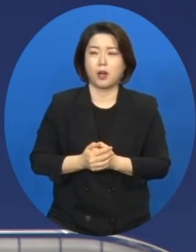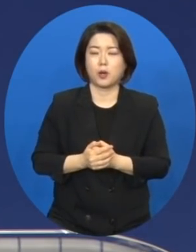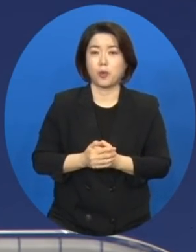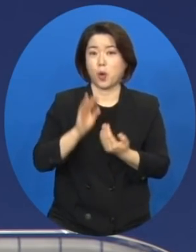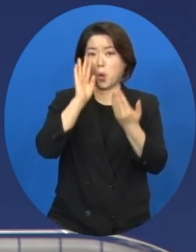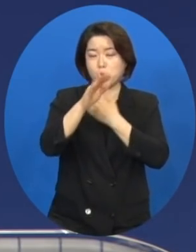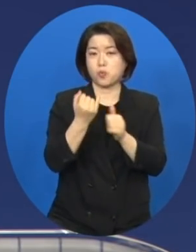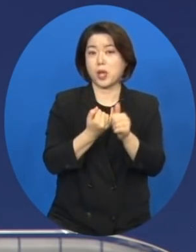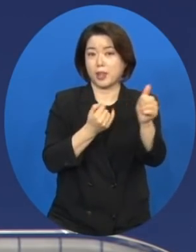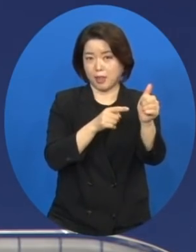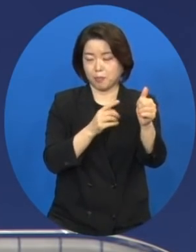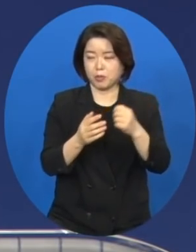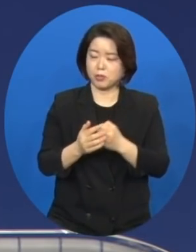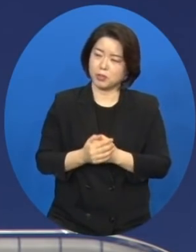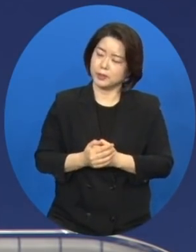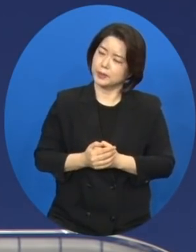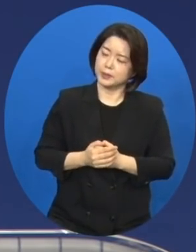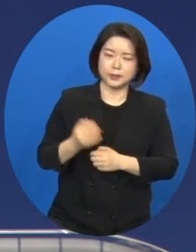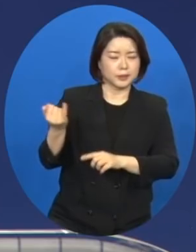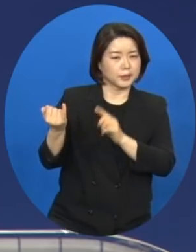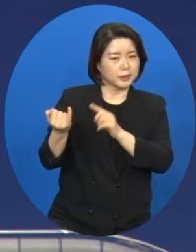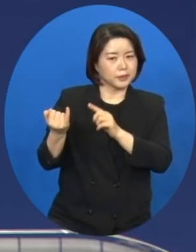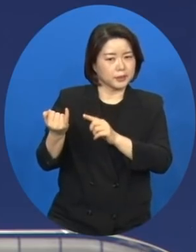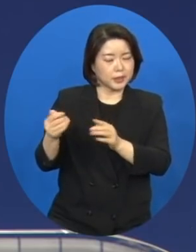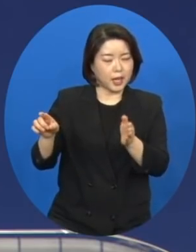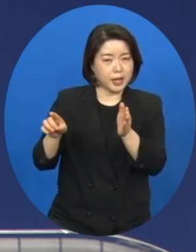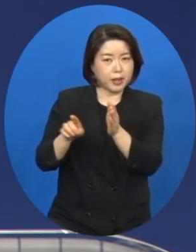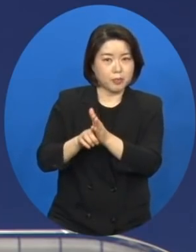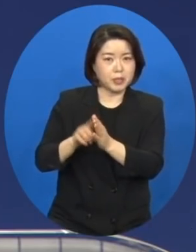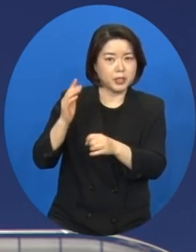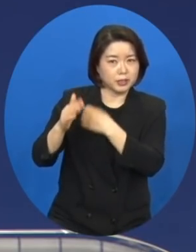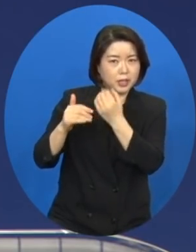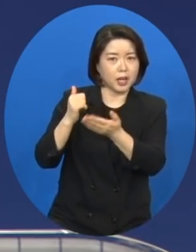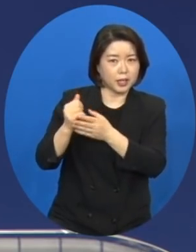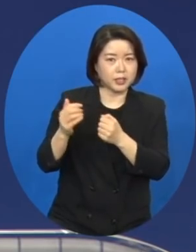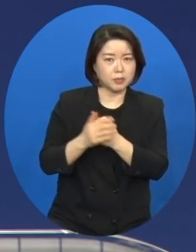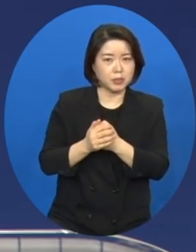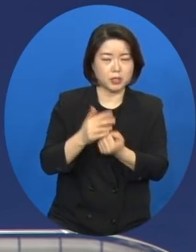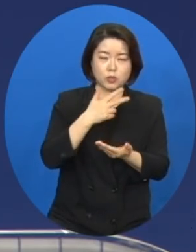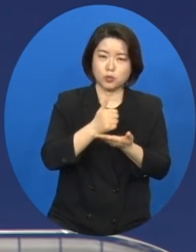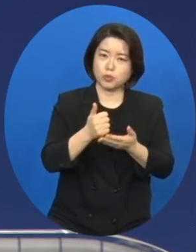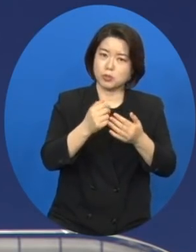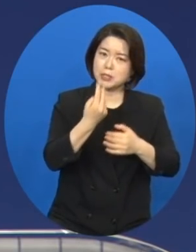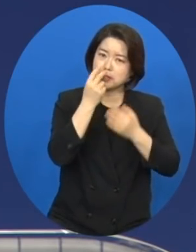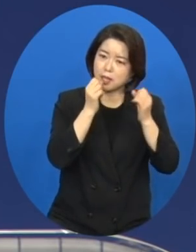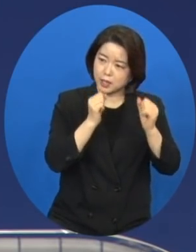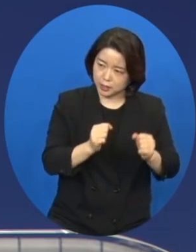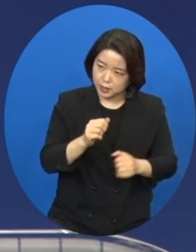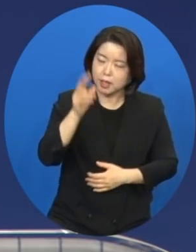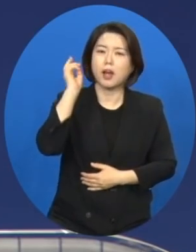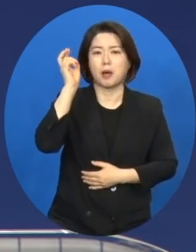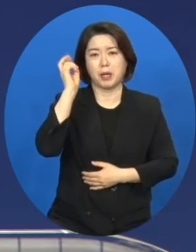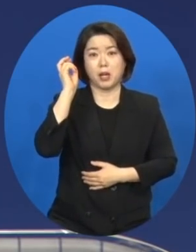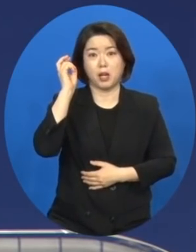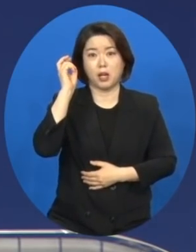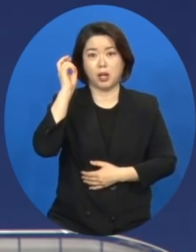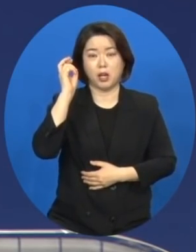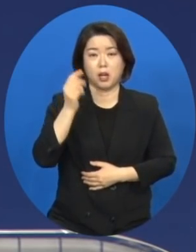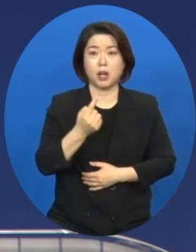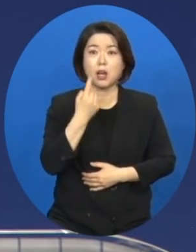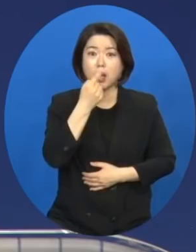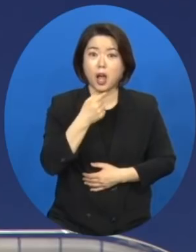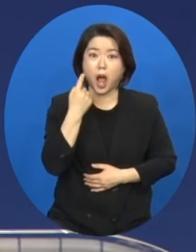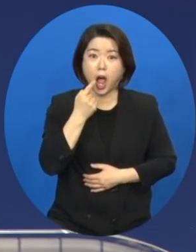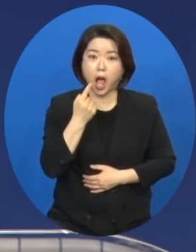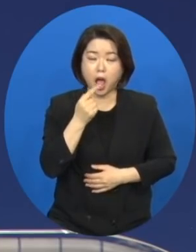거죠. 진짜 아내가 믿는 그 하나님이, 주님이 살아계시긴 하다 보네. 이런 얘기가